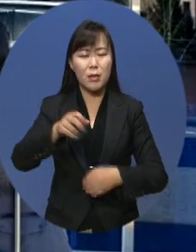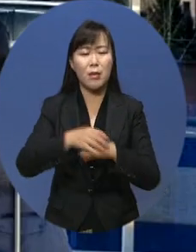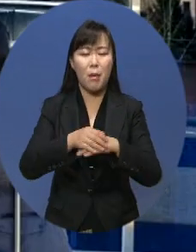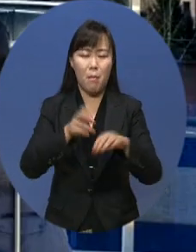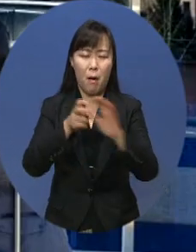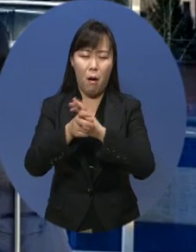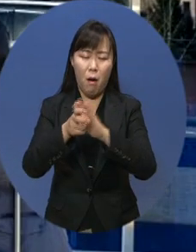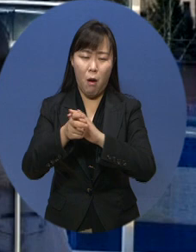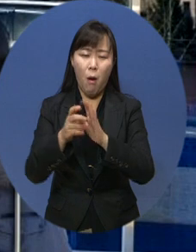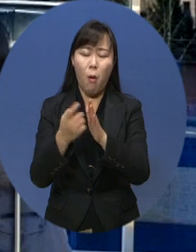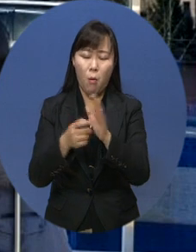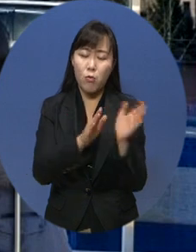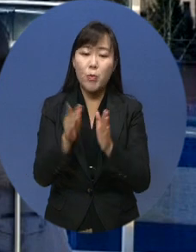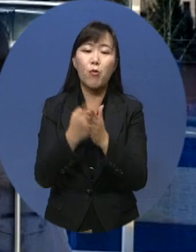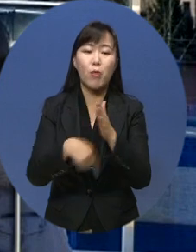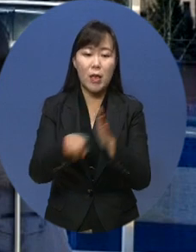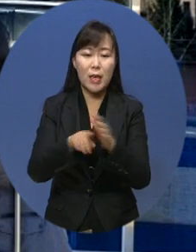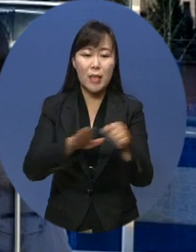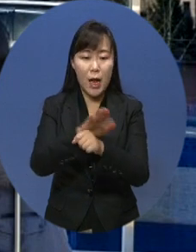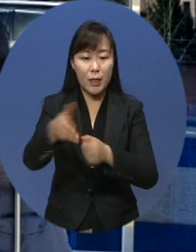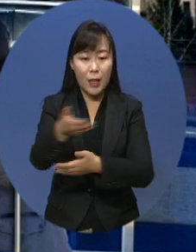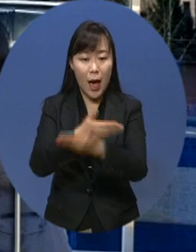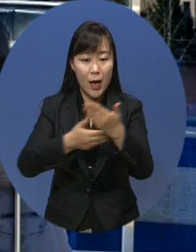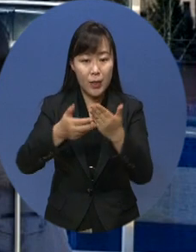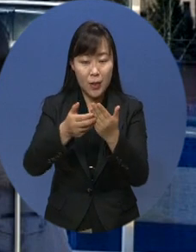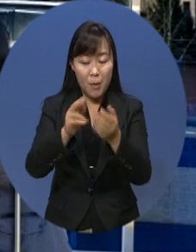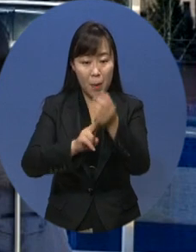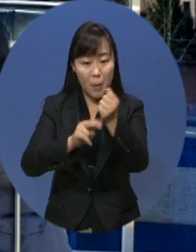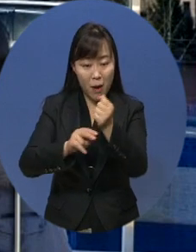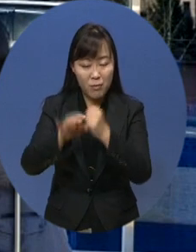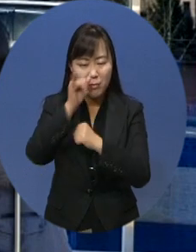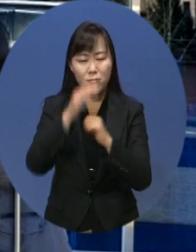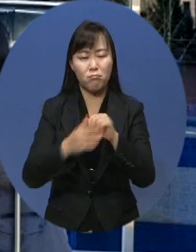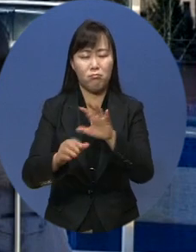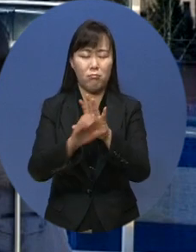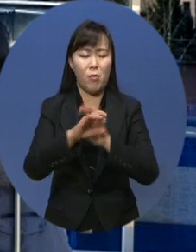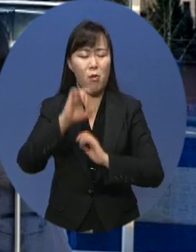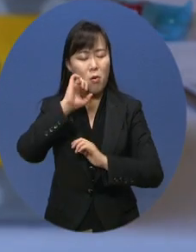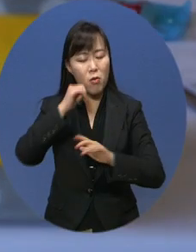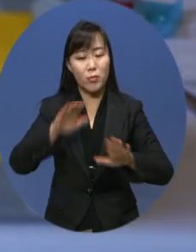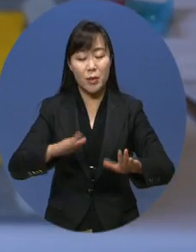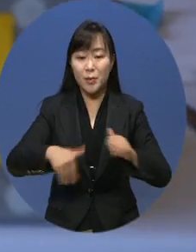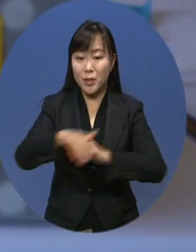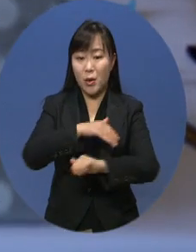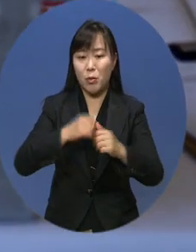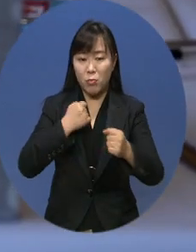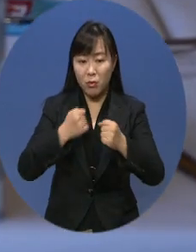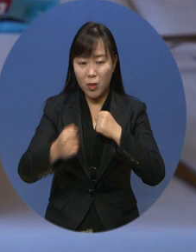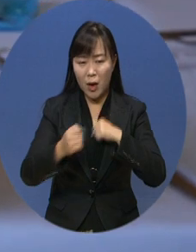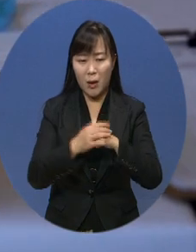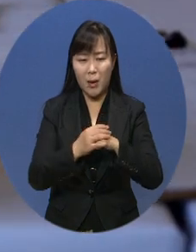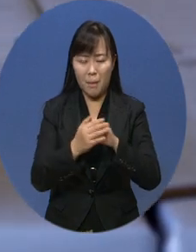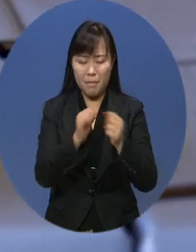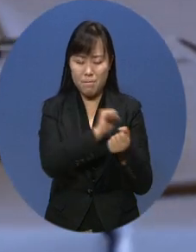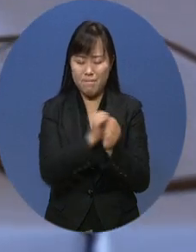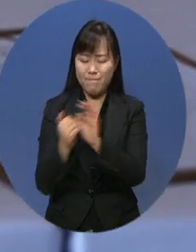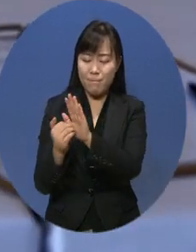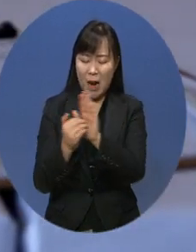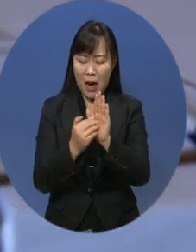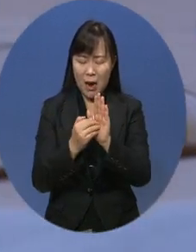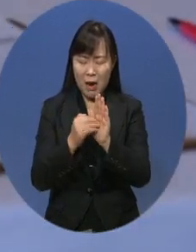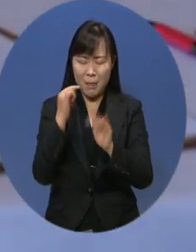위해 사랑 나눔 바자회를 열었습니다. 코로나19로 어려움이 많은 시기에도 철저한